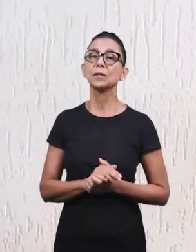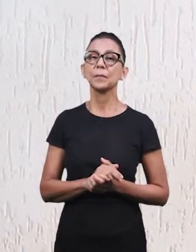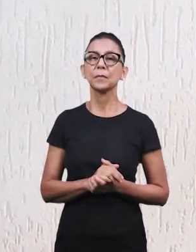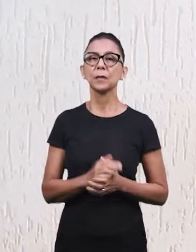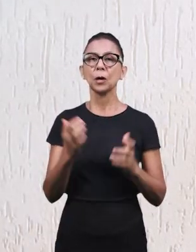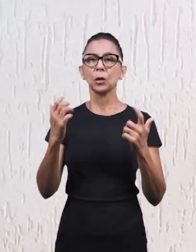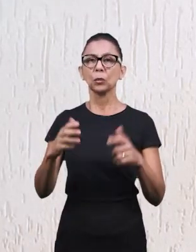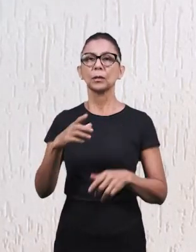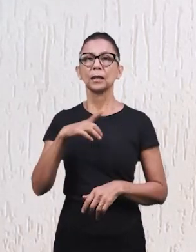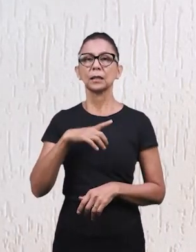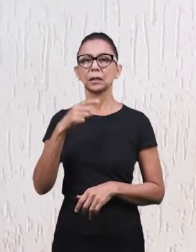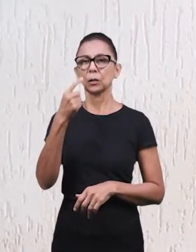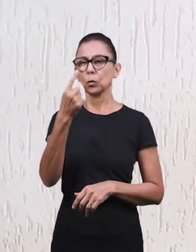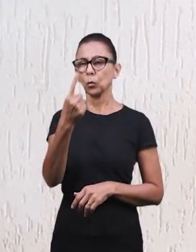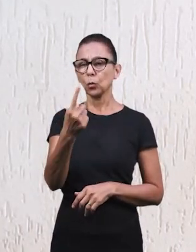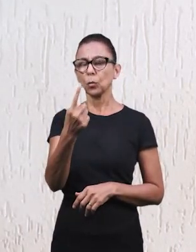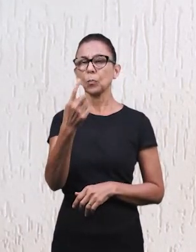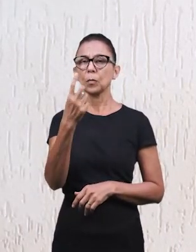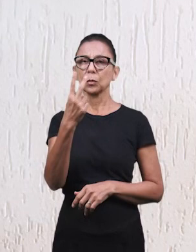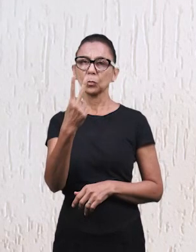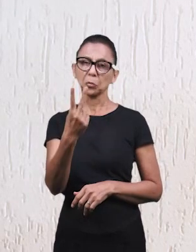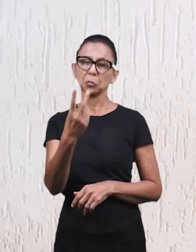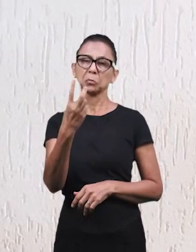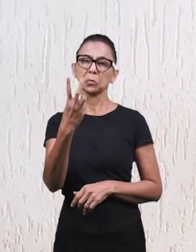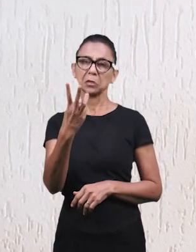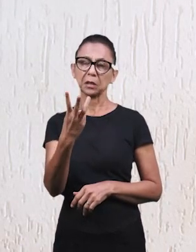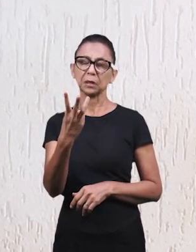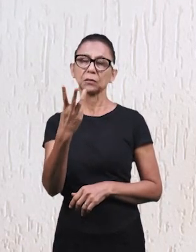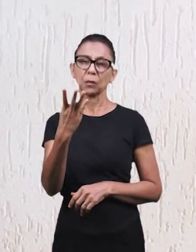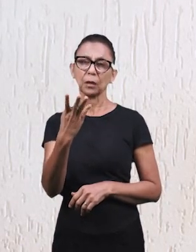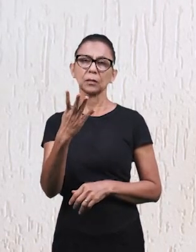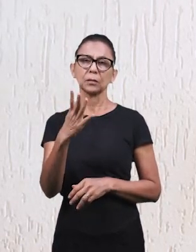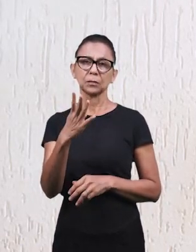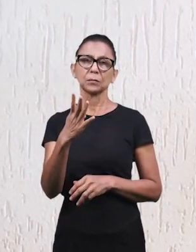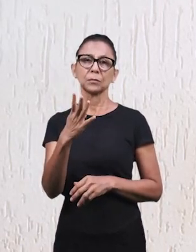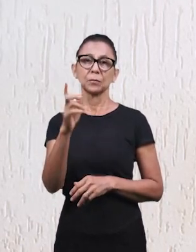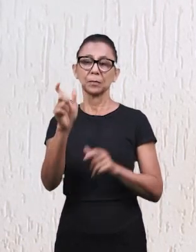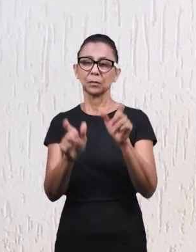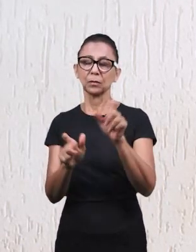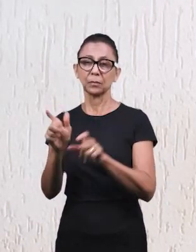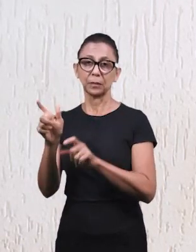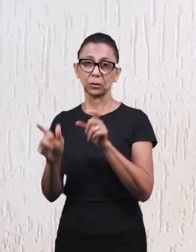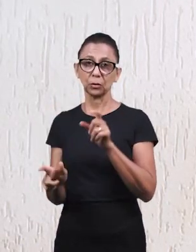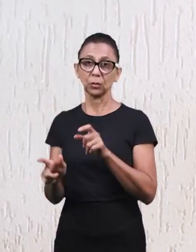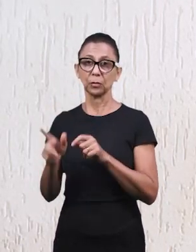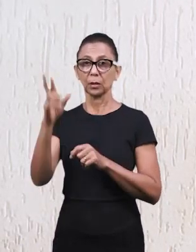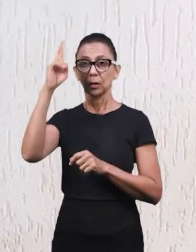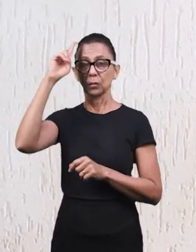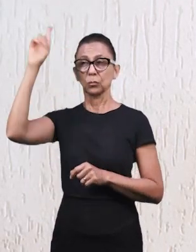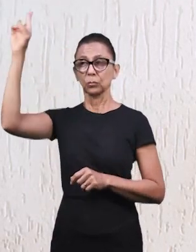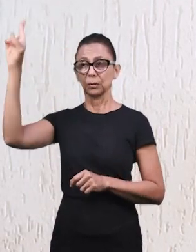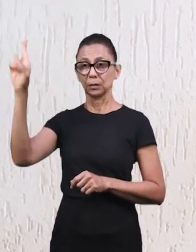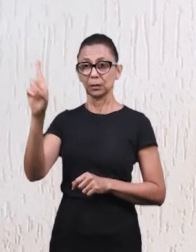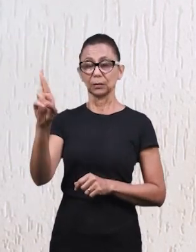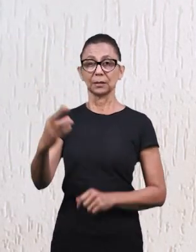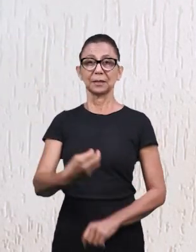вы не одни. Где Слово Божие говорит, где двое или трое собраны во имя Мое, там Я с